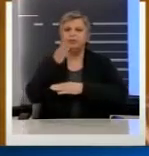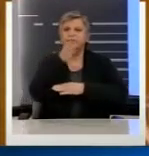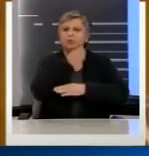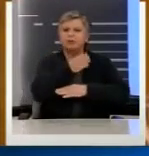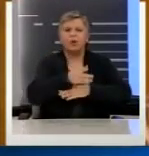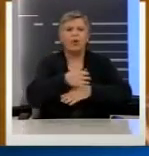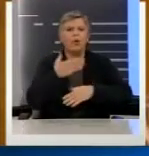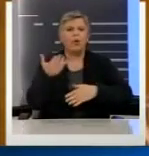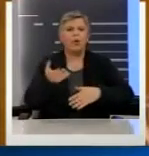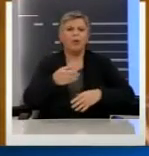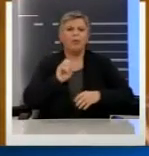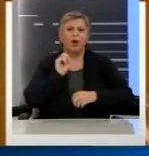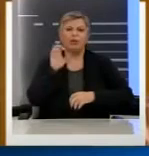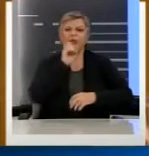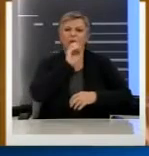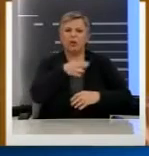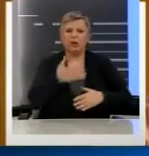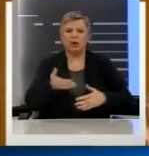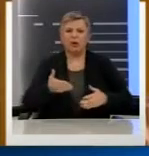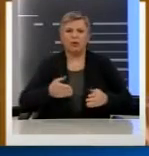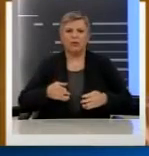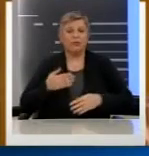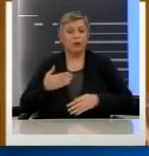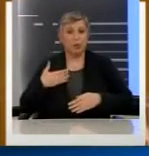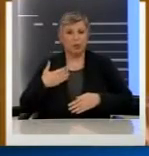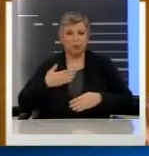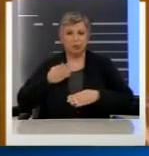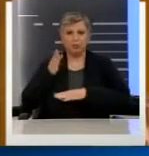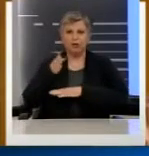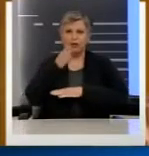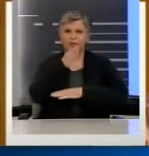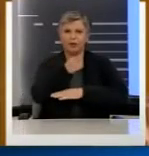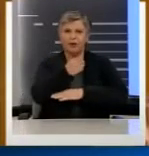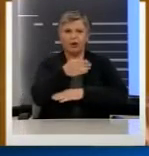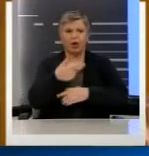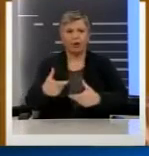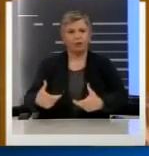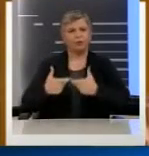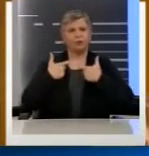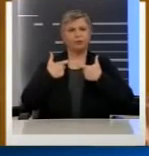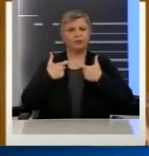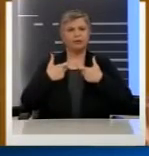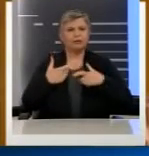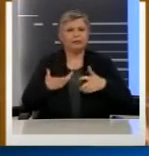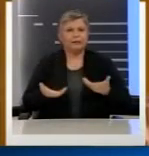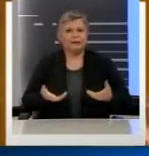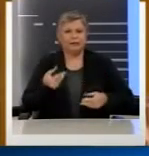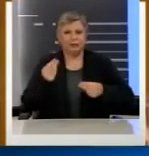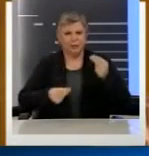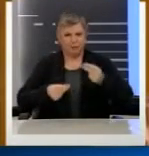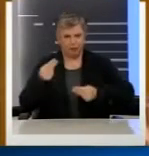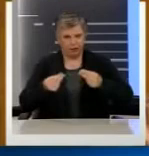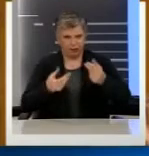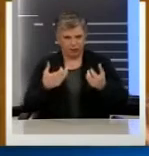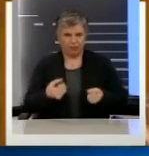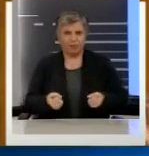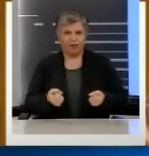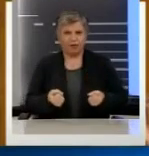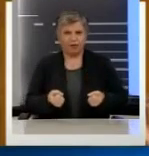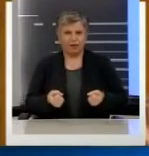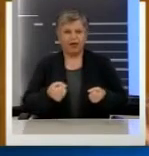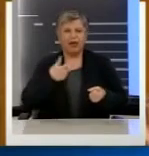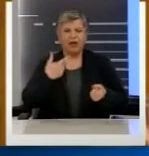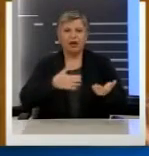εδώ, πηγαίνετε έξω κτλ. Σε τι εμπόδισε την απρόσκοπτη λειτουργία των